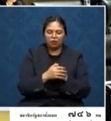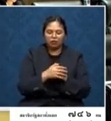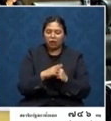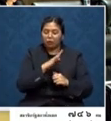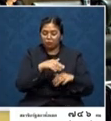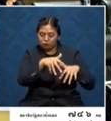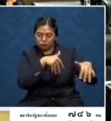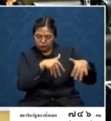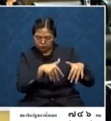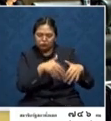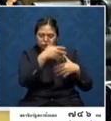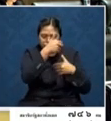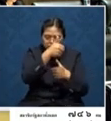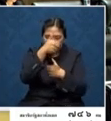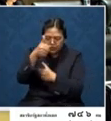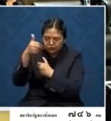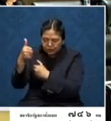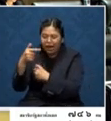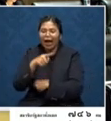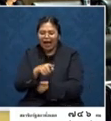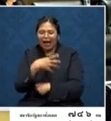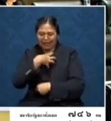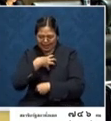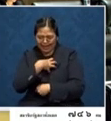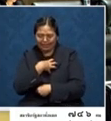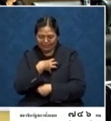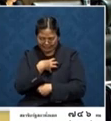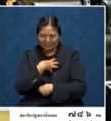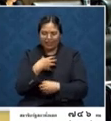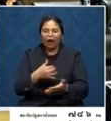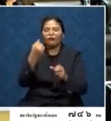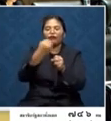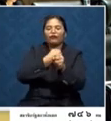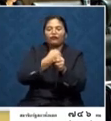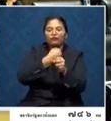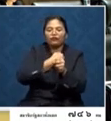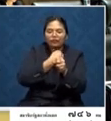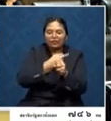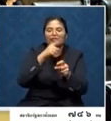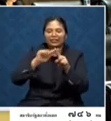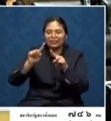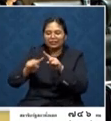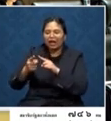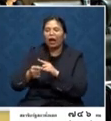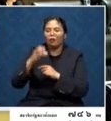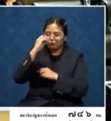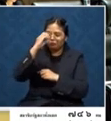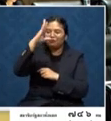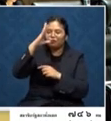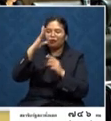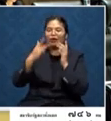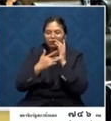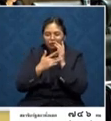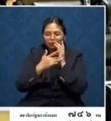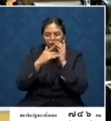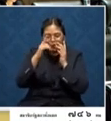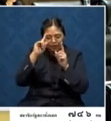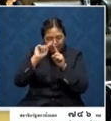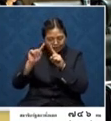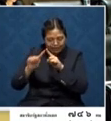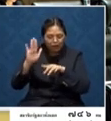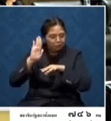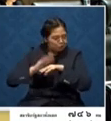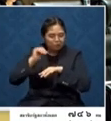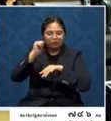ชาชนการอบรมการฝึกทักษะกับตลาดแรงงานเข้าด้วยกันท่านประธานที่เคารพคะนอกจากการพัฒนาคนผ่านโครงการ1คร